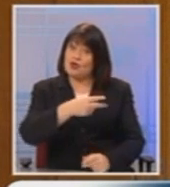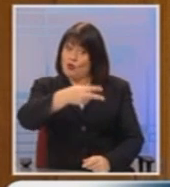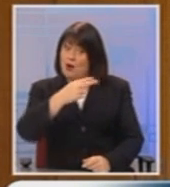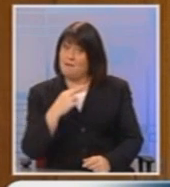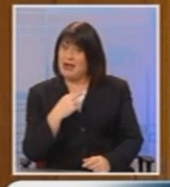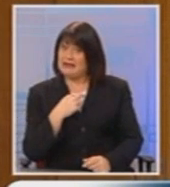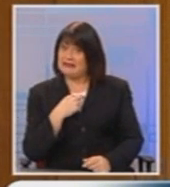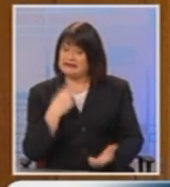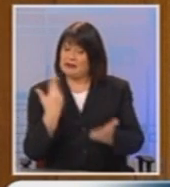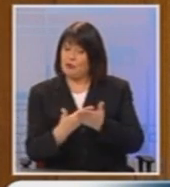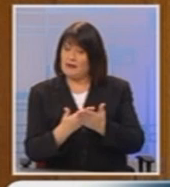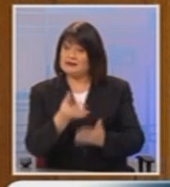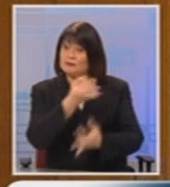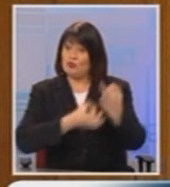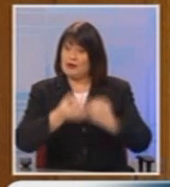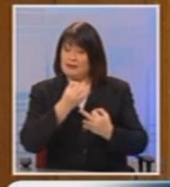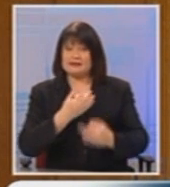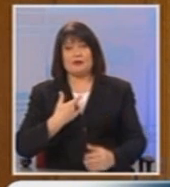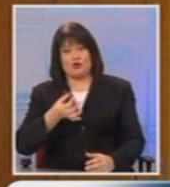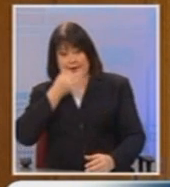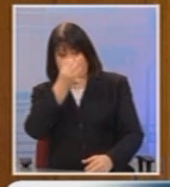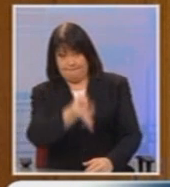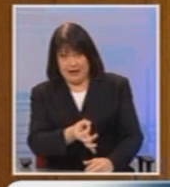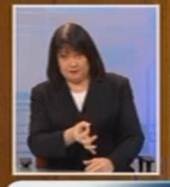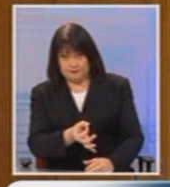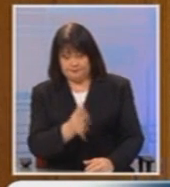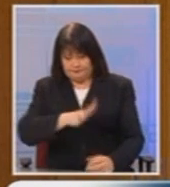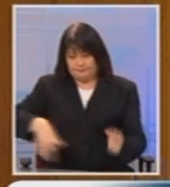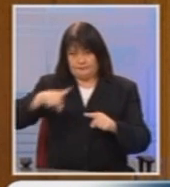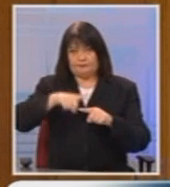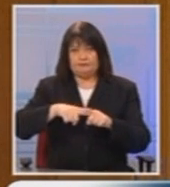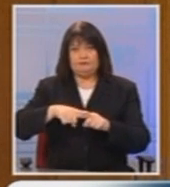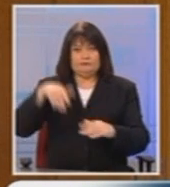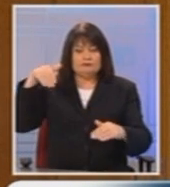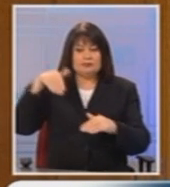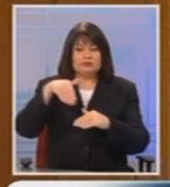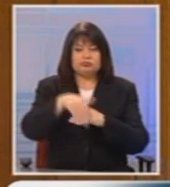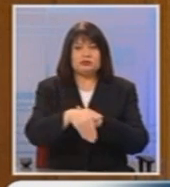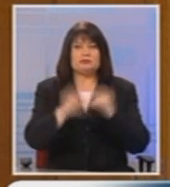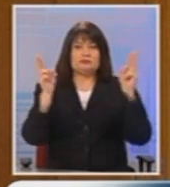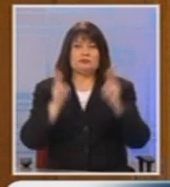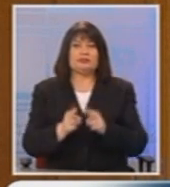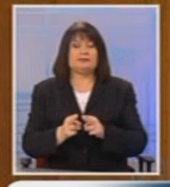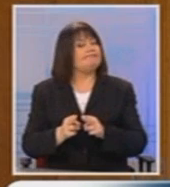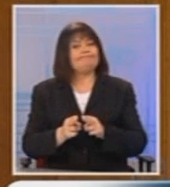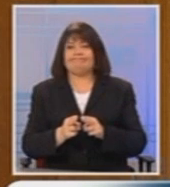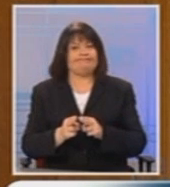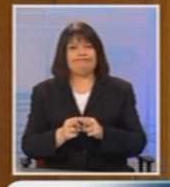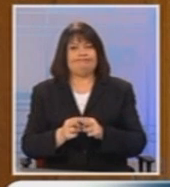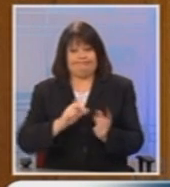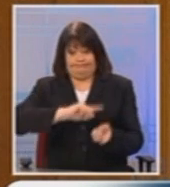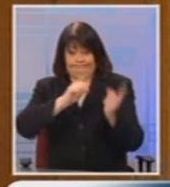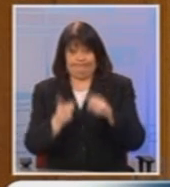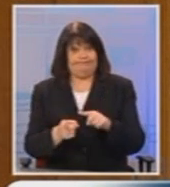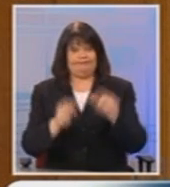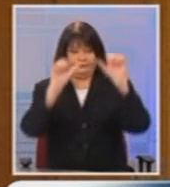απάντησες εμπεριστατωμένα όταν σου είπα η εσωτερική υποτίμηση δεν πρόκειται να αντιστρέψει